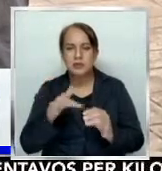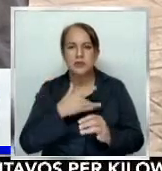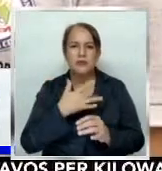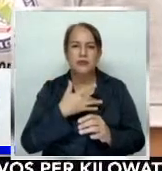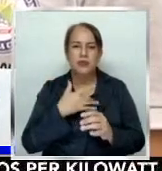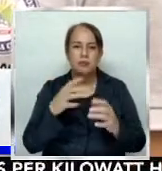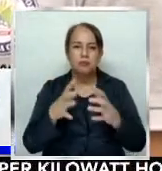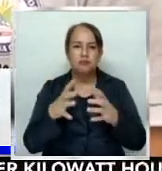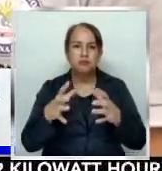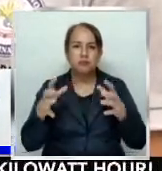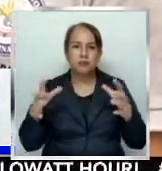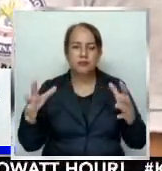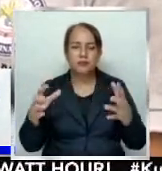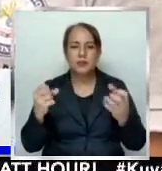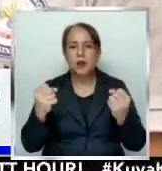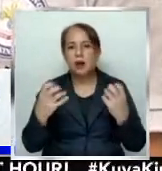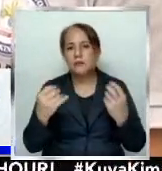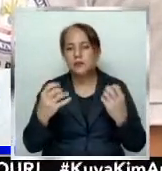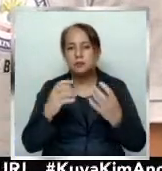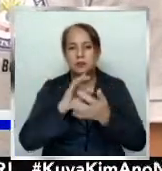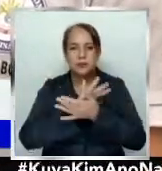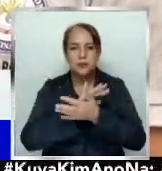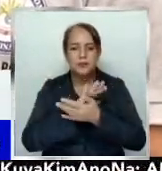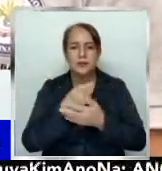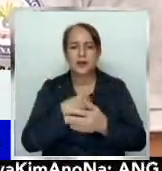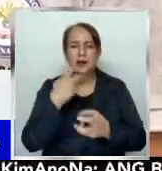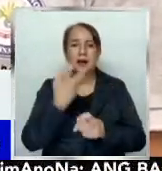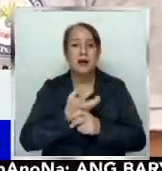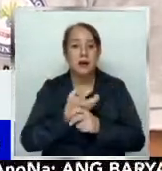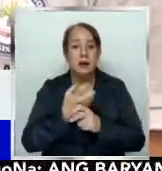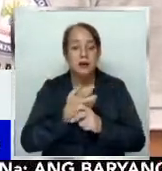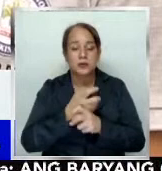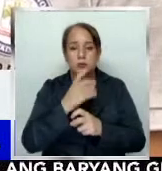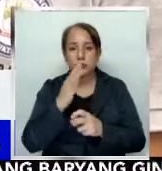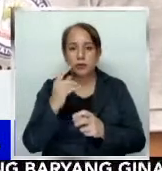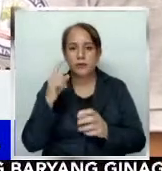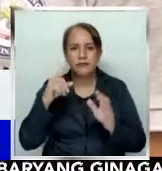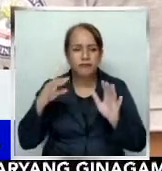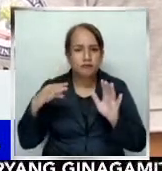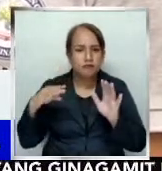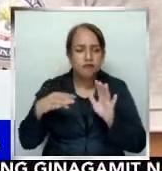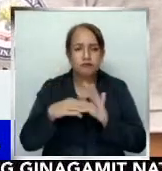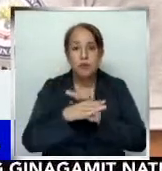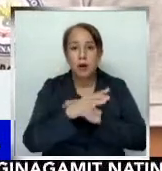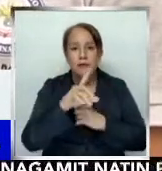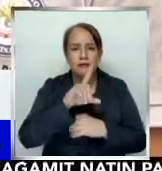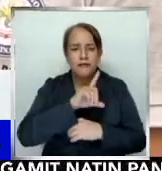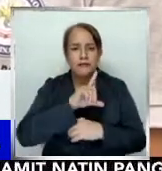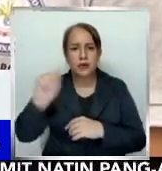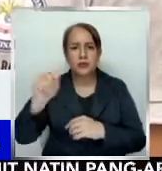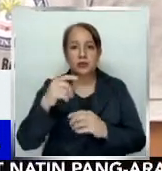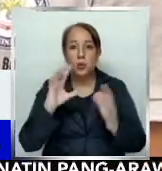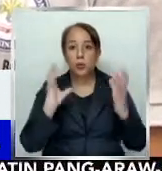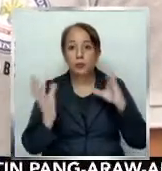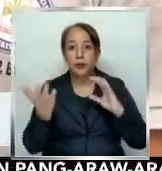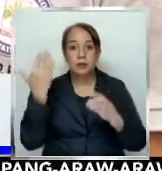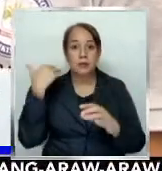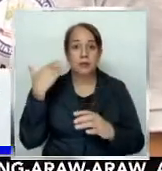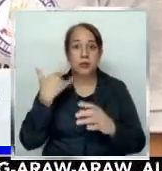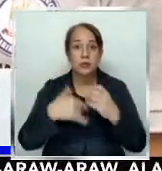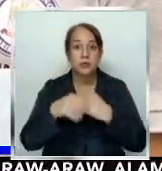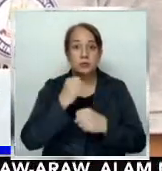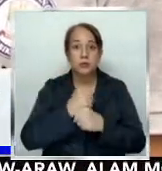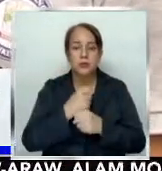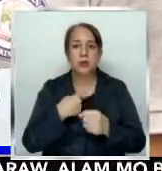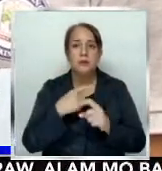kaso. Kung iisipin mo, mahirap kasi ang bilis ng pagkalat ng COVID na to kumpara sa mga naunang taon. Pero ang